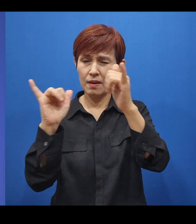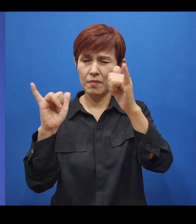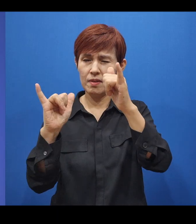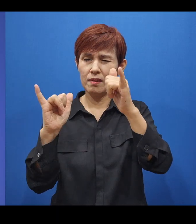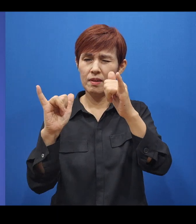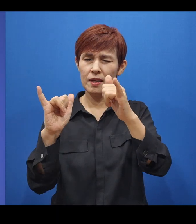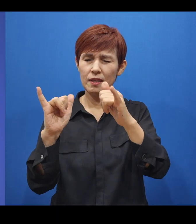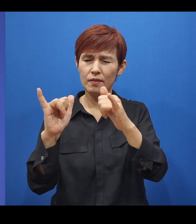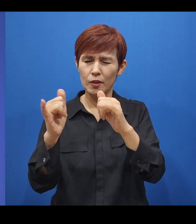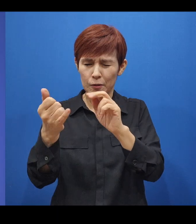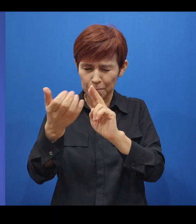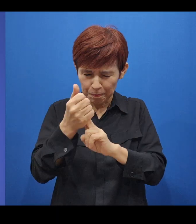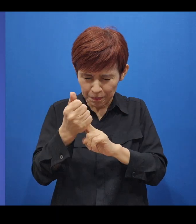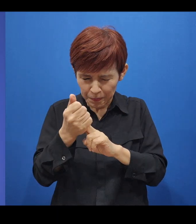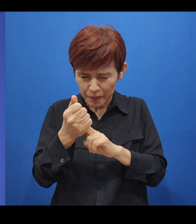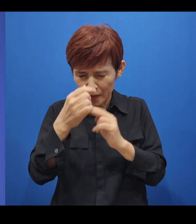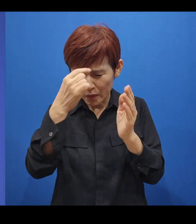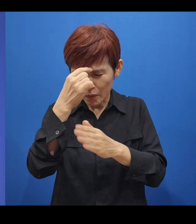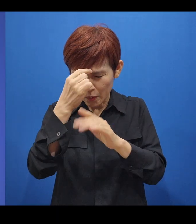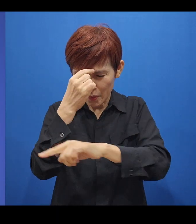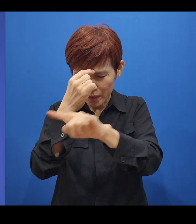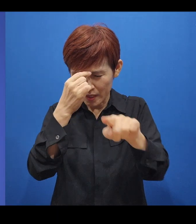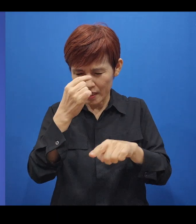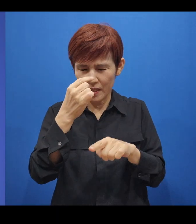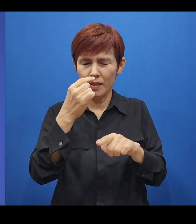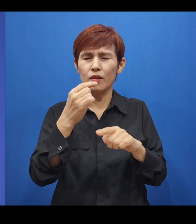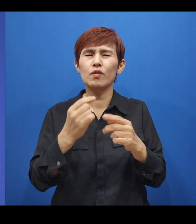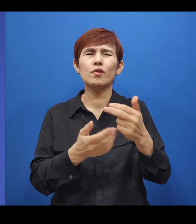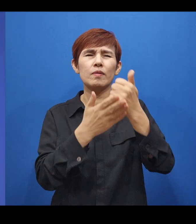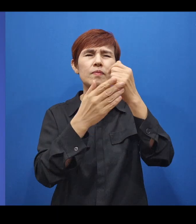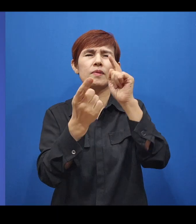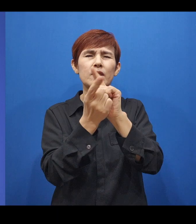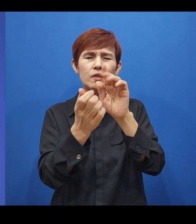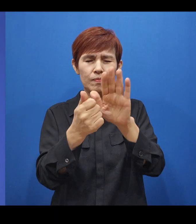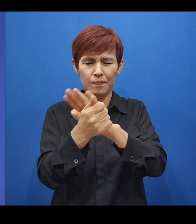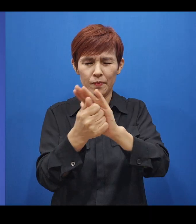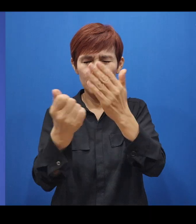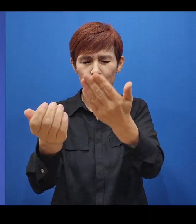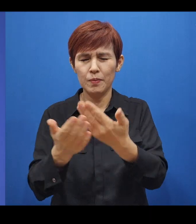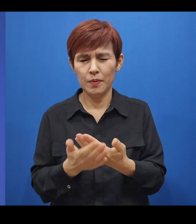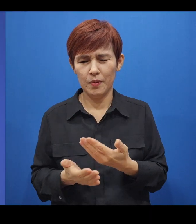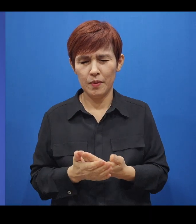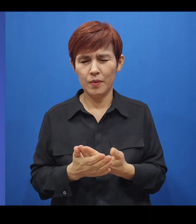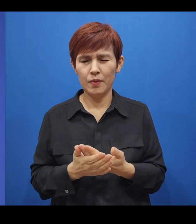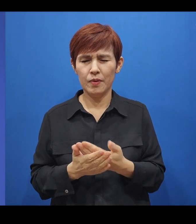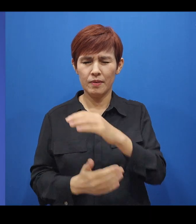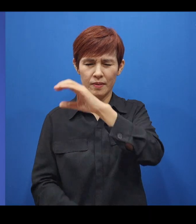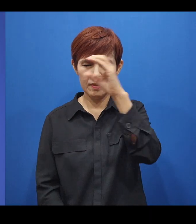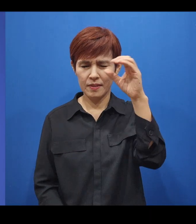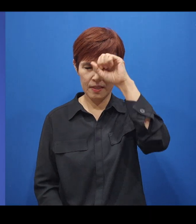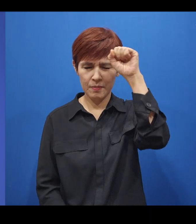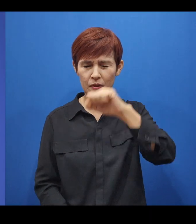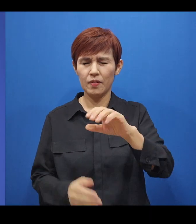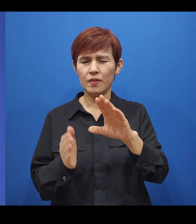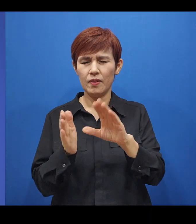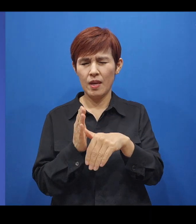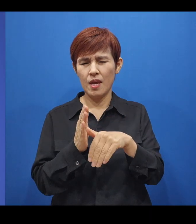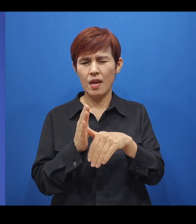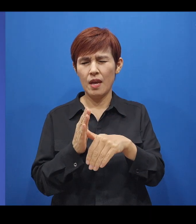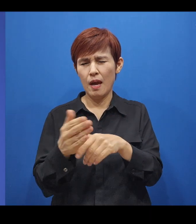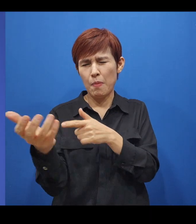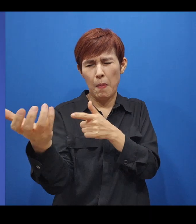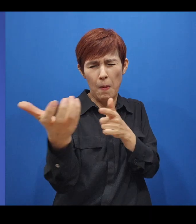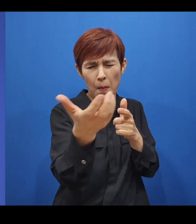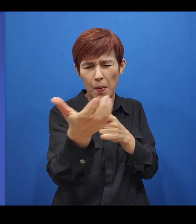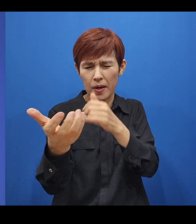지하교회 성도들, 박해지역의 교회들 주님 친히 돌보아 주시옵소서. 이 성탄의 새벽에도 폭격이 이어지는